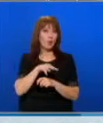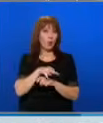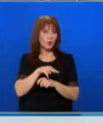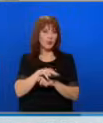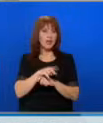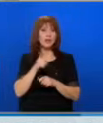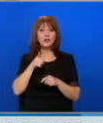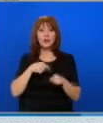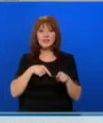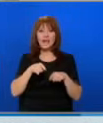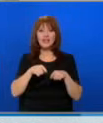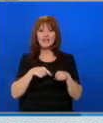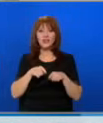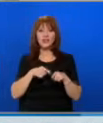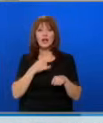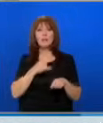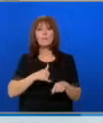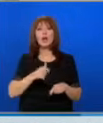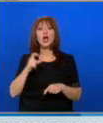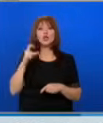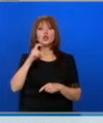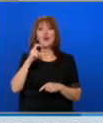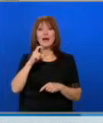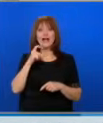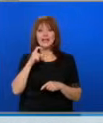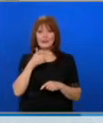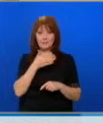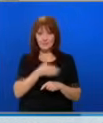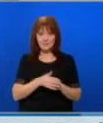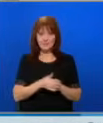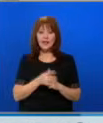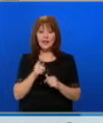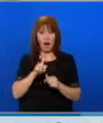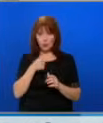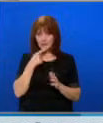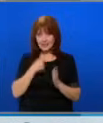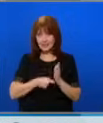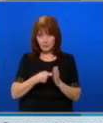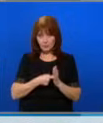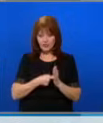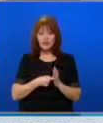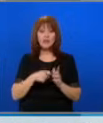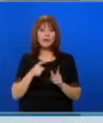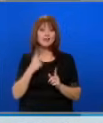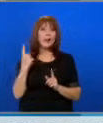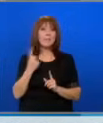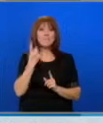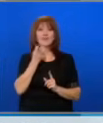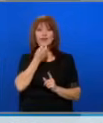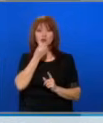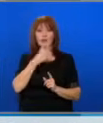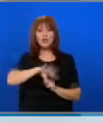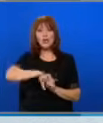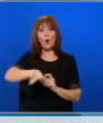движи по посока на сомалийския бряг. Ако това се потвърди, ще е първият случай на отвлечен кораб от сомалийски пирати от години